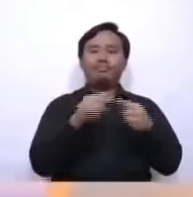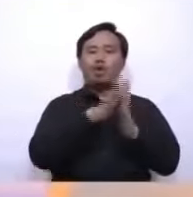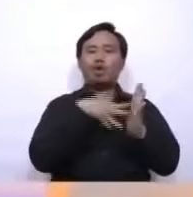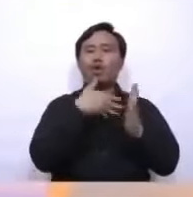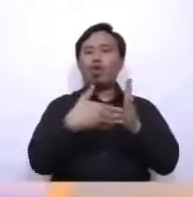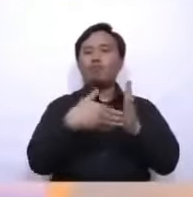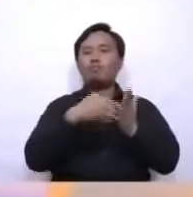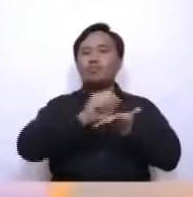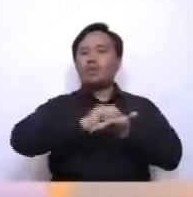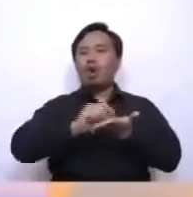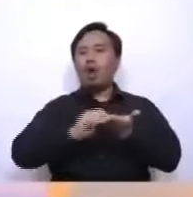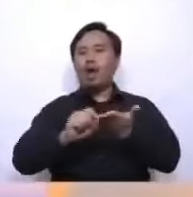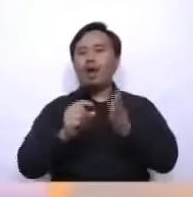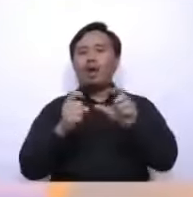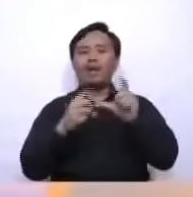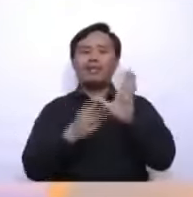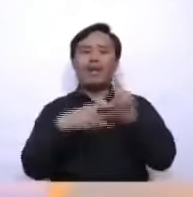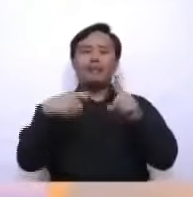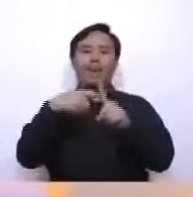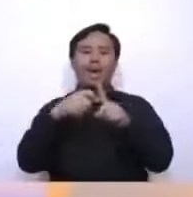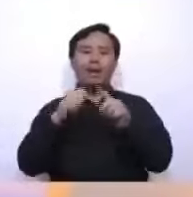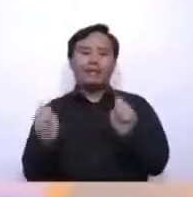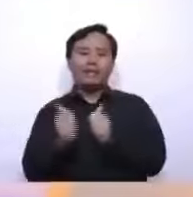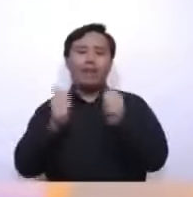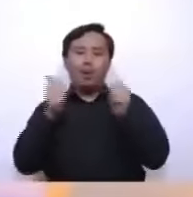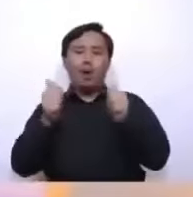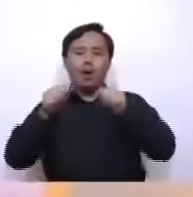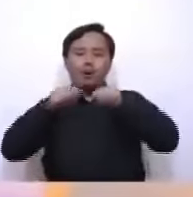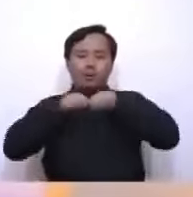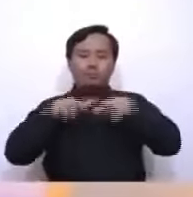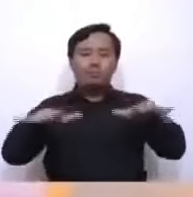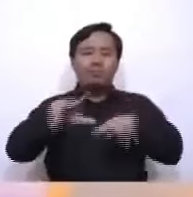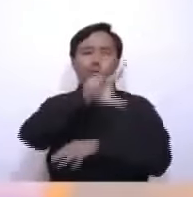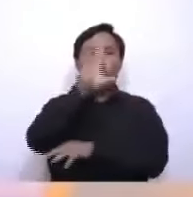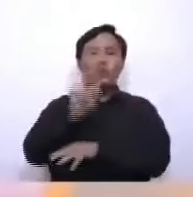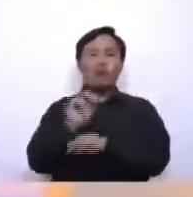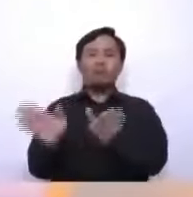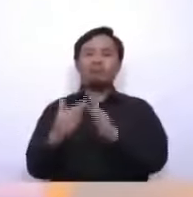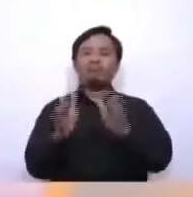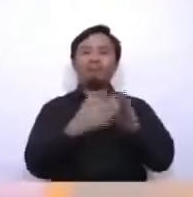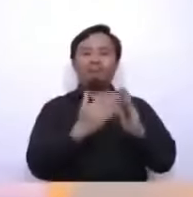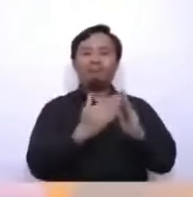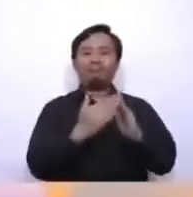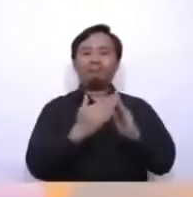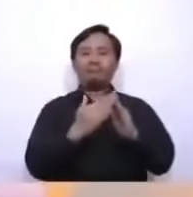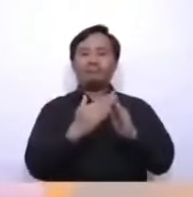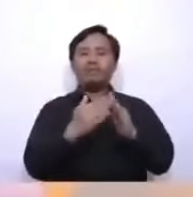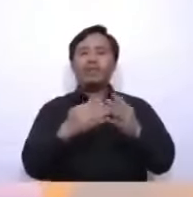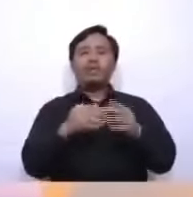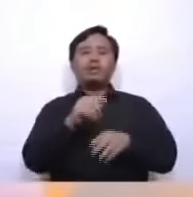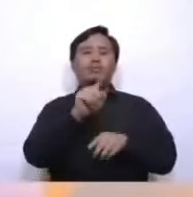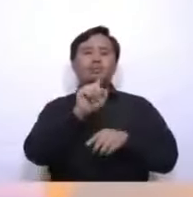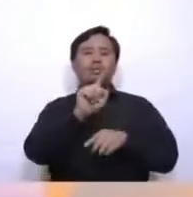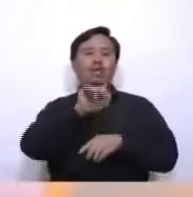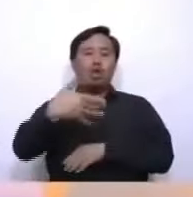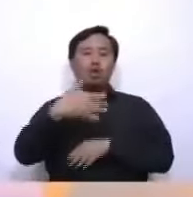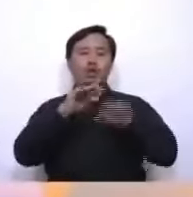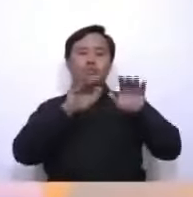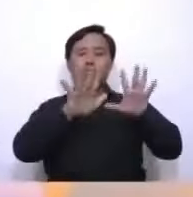sekolah menengah kejuruan istimewa. Yang akan tersebar di seluruh Provinsi Jawa Barat dengan daya tampung 10.000 dalam setiap